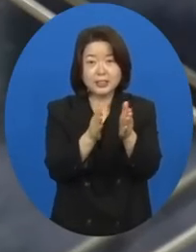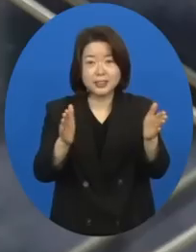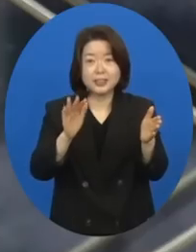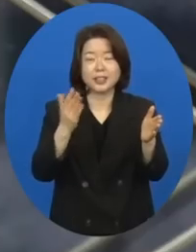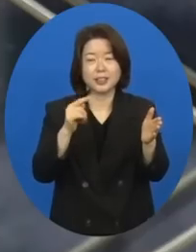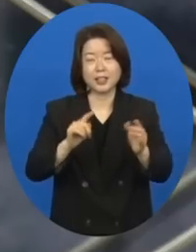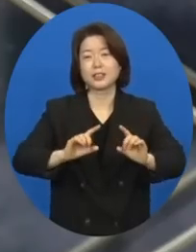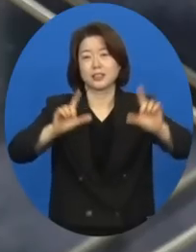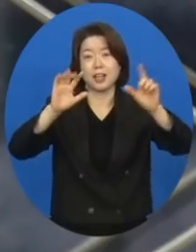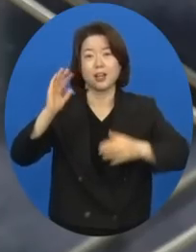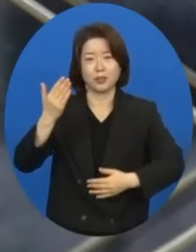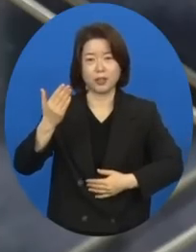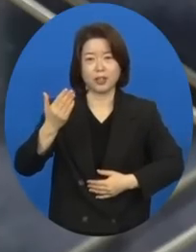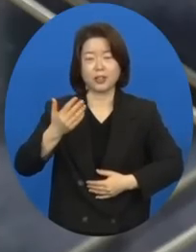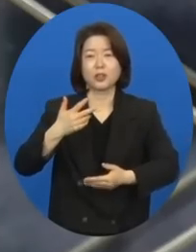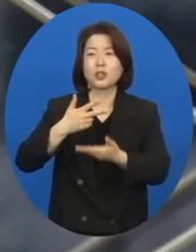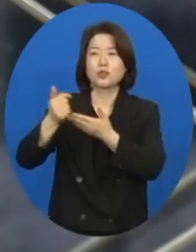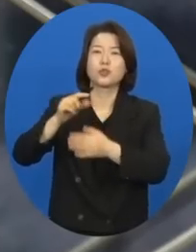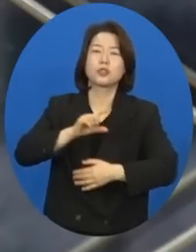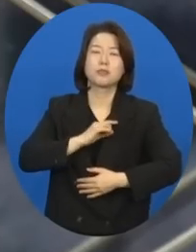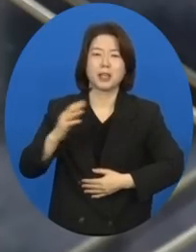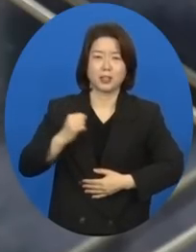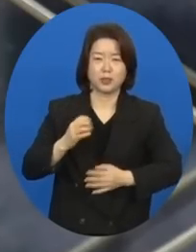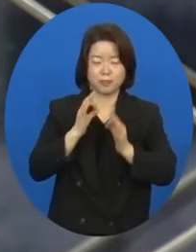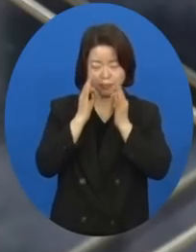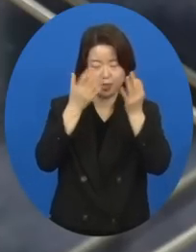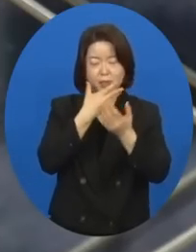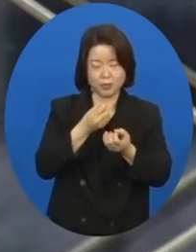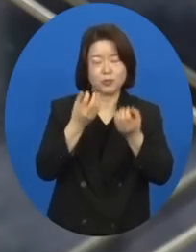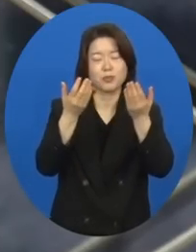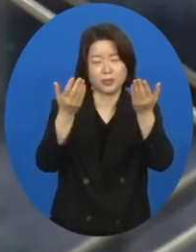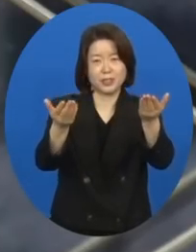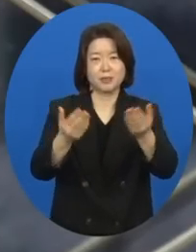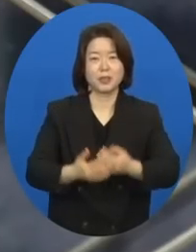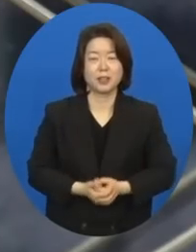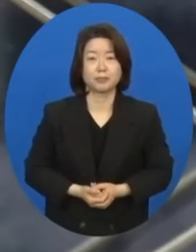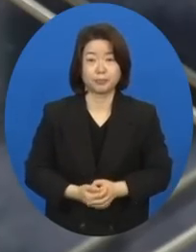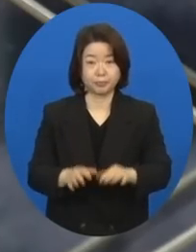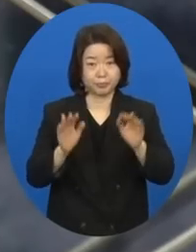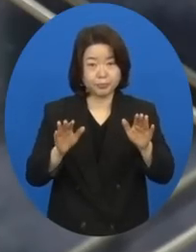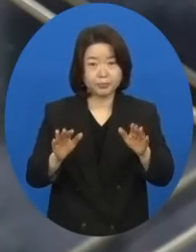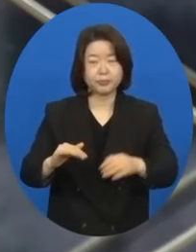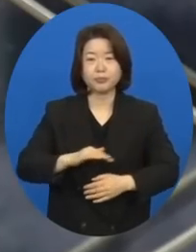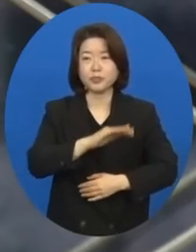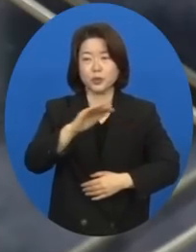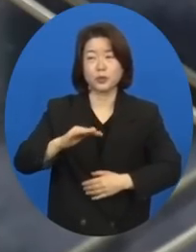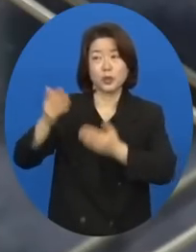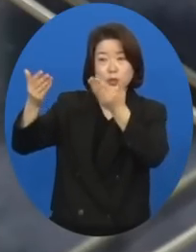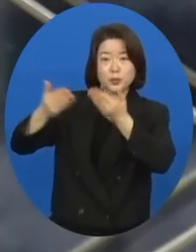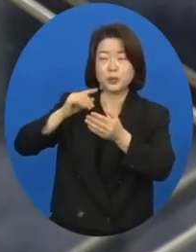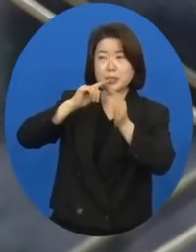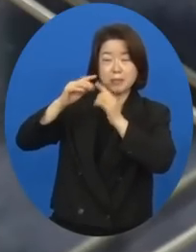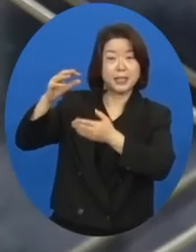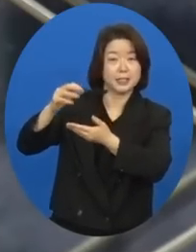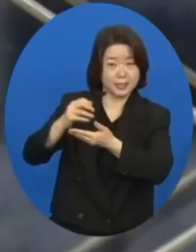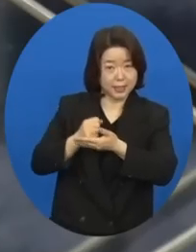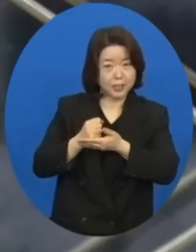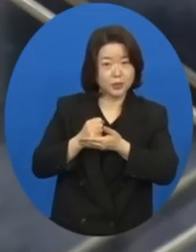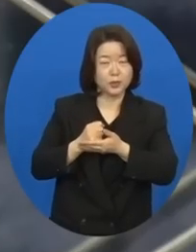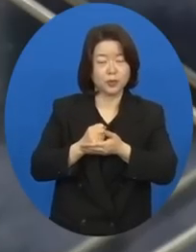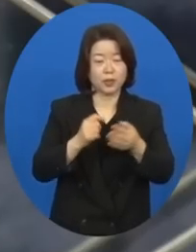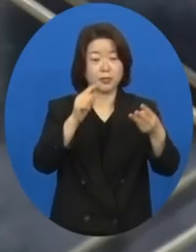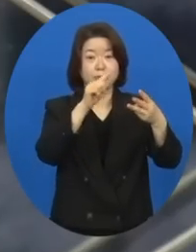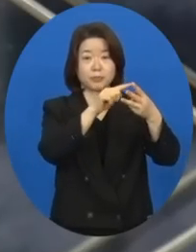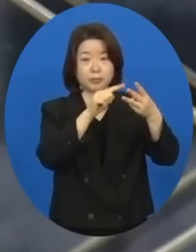그 날이 되기를 주의 이름으로 간절히 축복합니다. 이 시간 오늘 주신 말씀 붙잡고 세 번